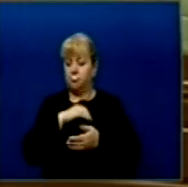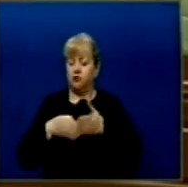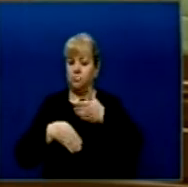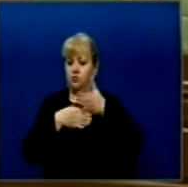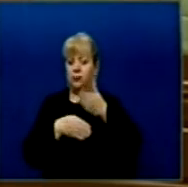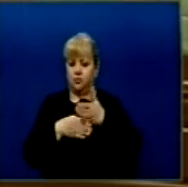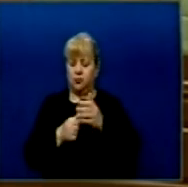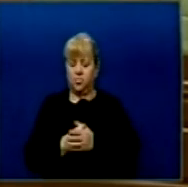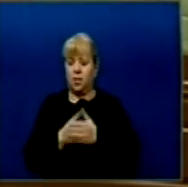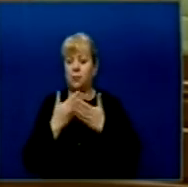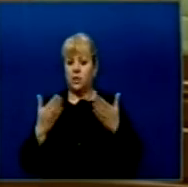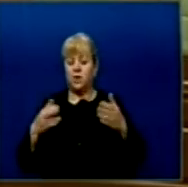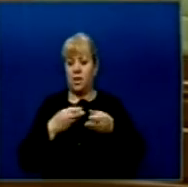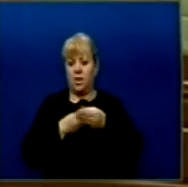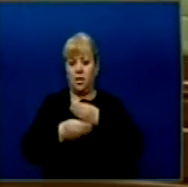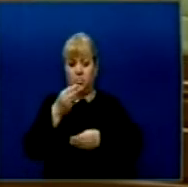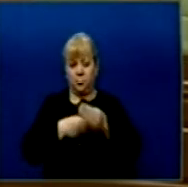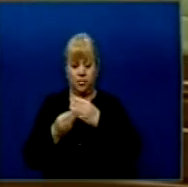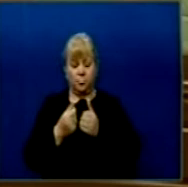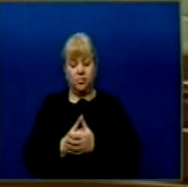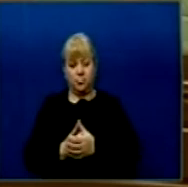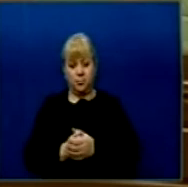nga po ky model i ekonomisë.